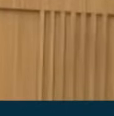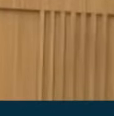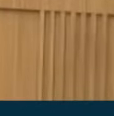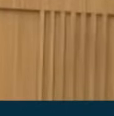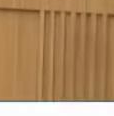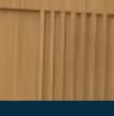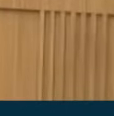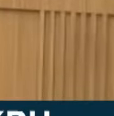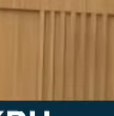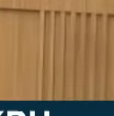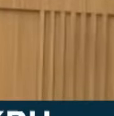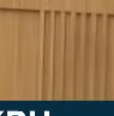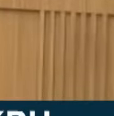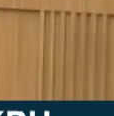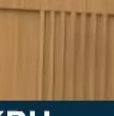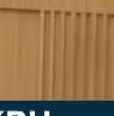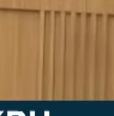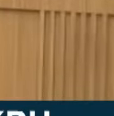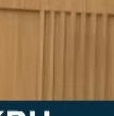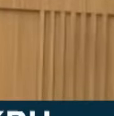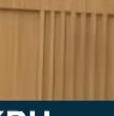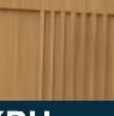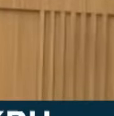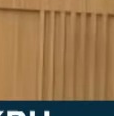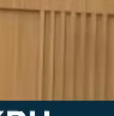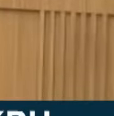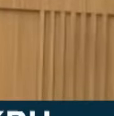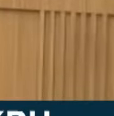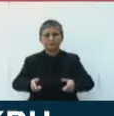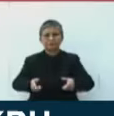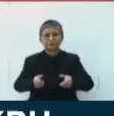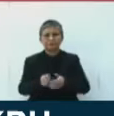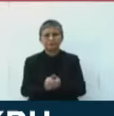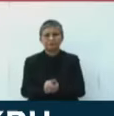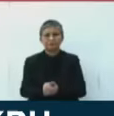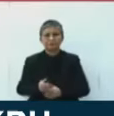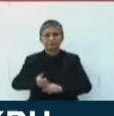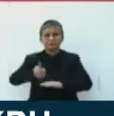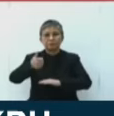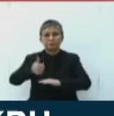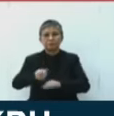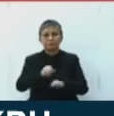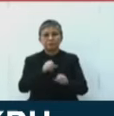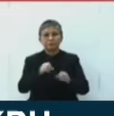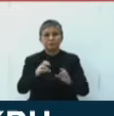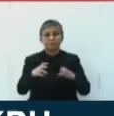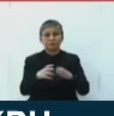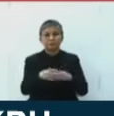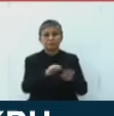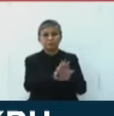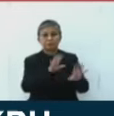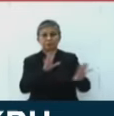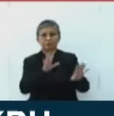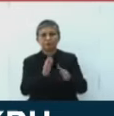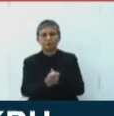anggota KPU eh dia e bandingnya dalam arti bisa Di bisa menggugat juga gitu keputusan presidennya misalnya